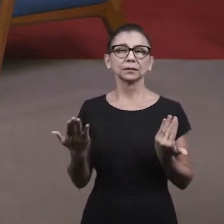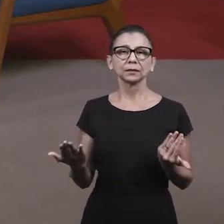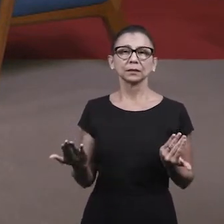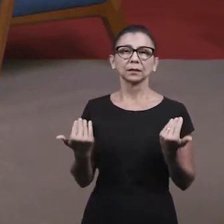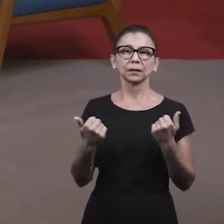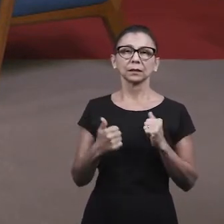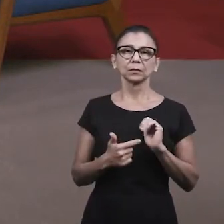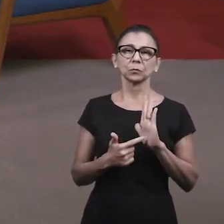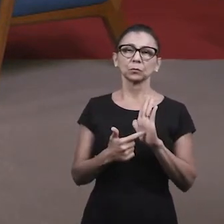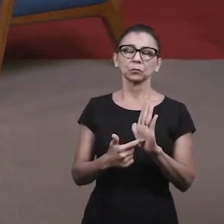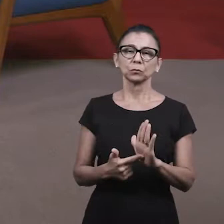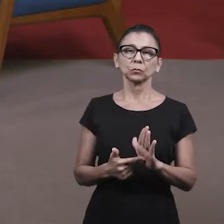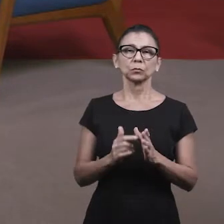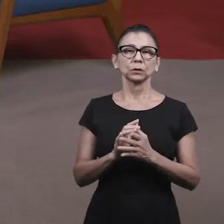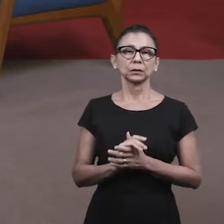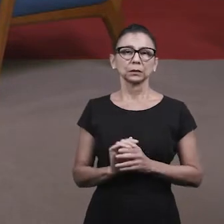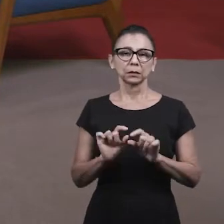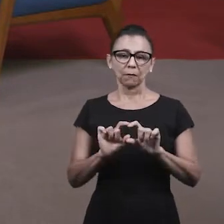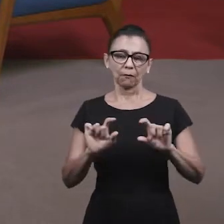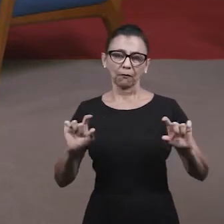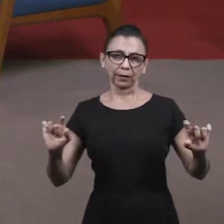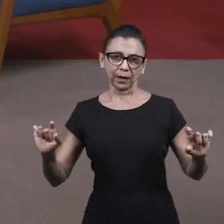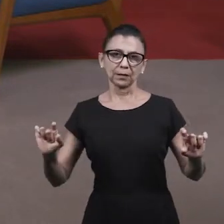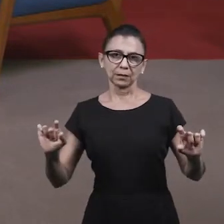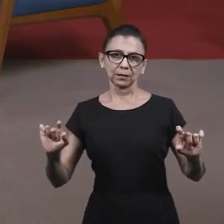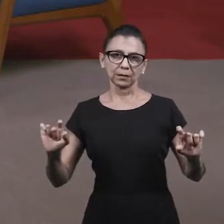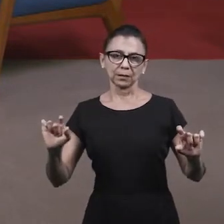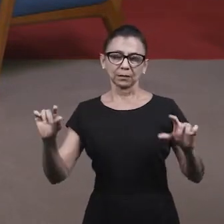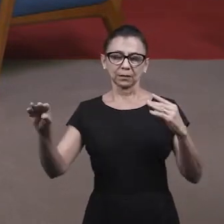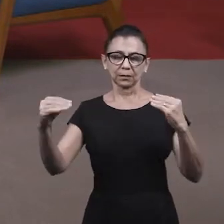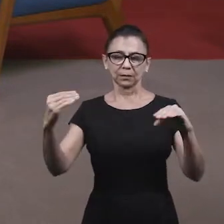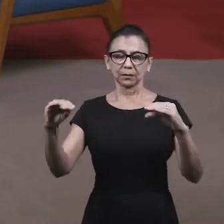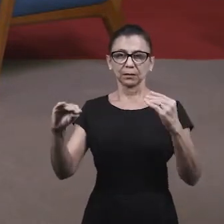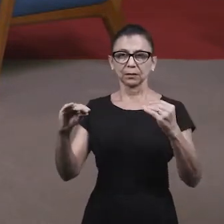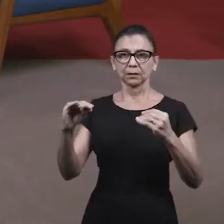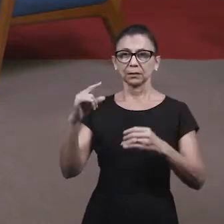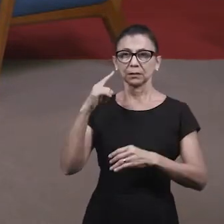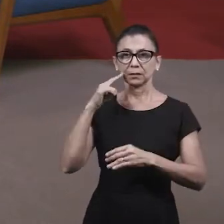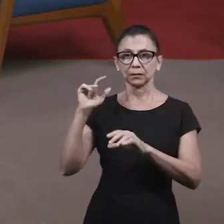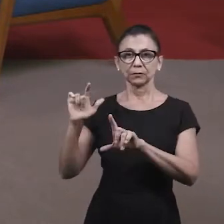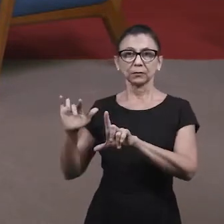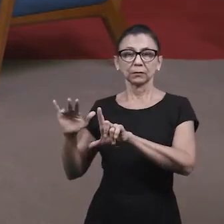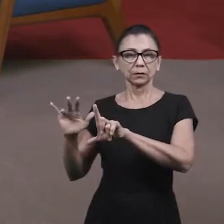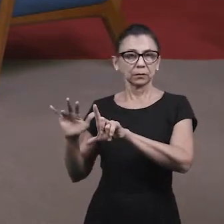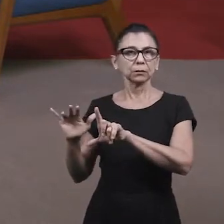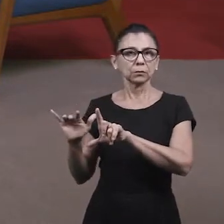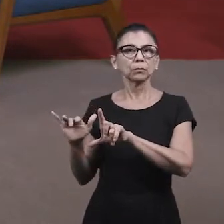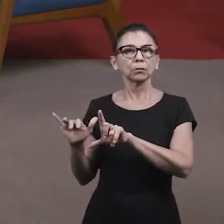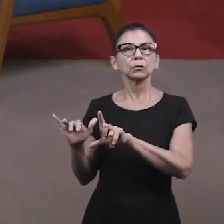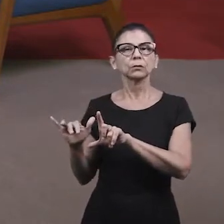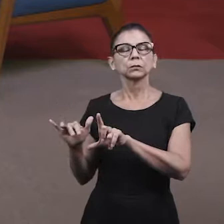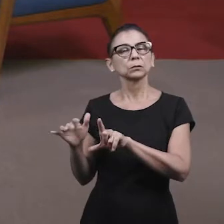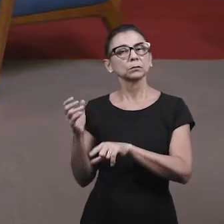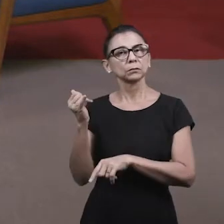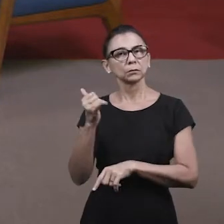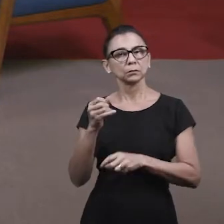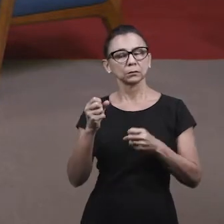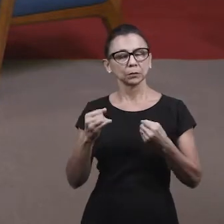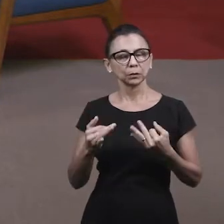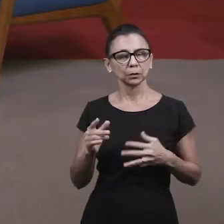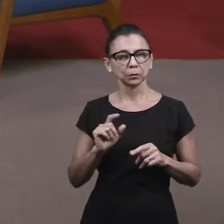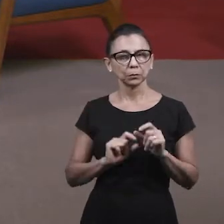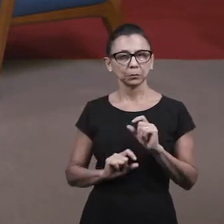les participations des messages qui sont envoyés. D'ailleurs, vous voyez un QR code qui apparaît à l'écran.